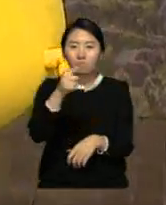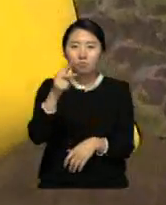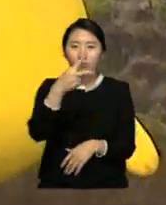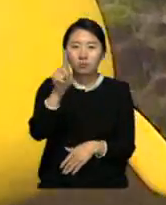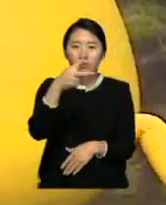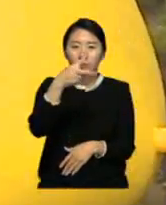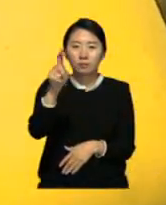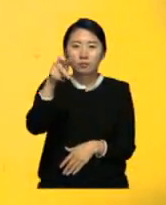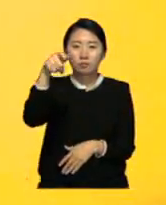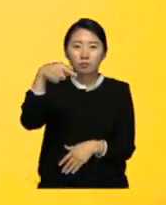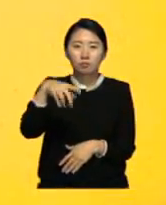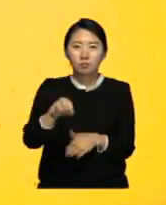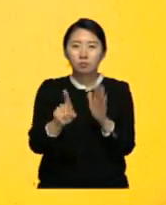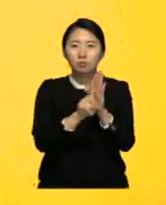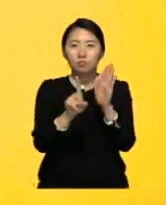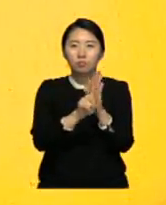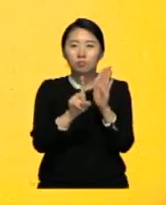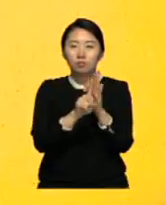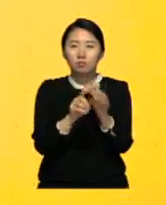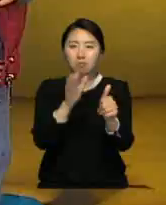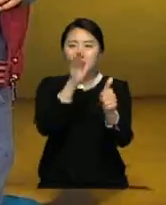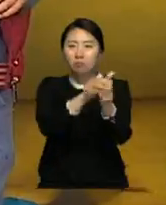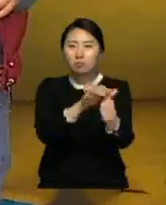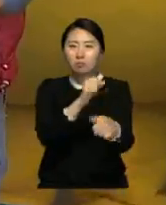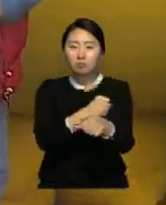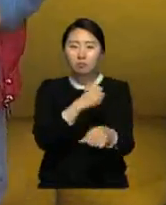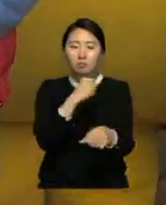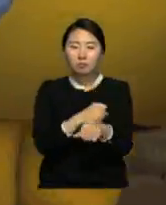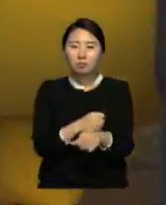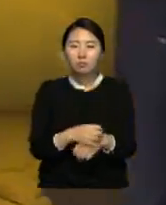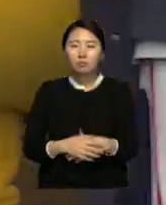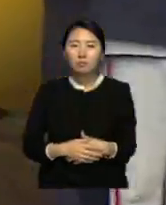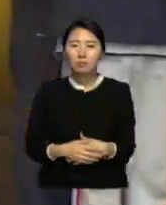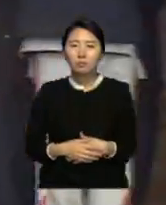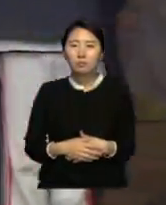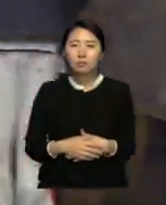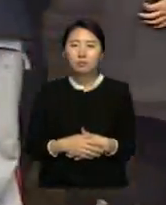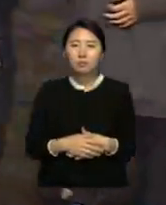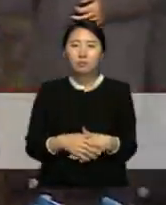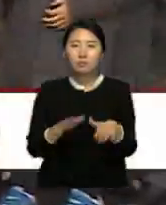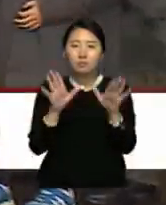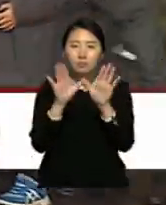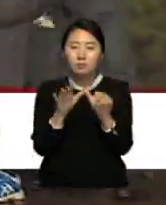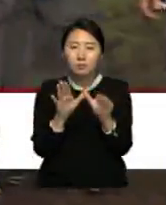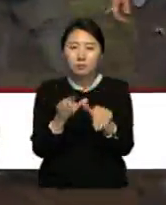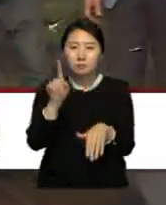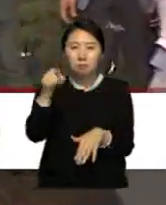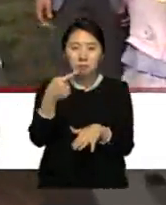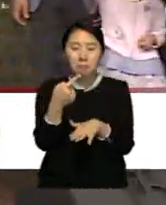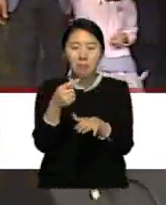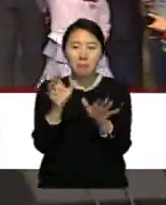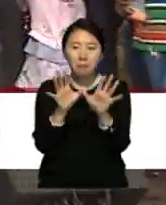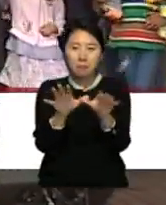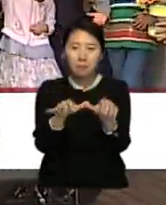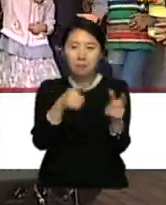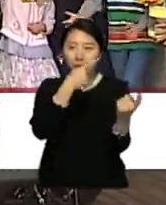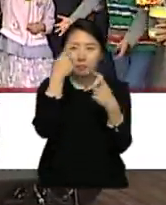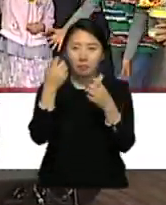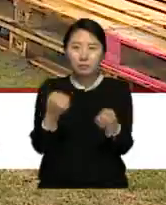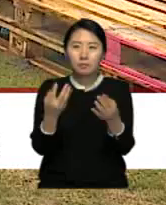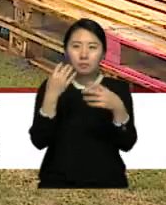두다다쿵의 주인공들을 홍보대사로 위촉하고 나비 100마리를 날리는 기념 행사를